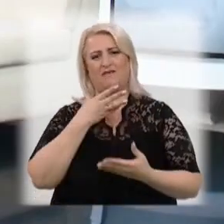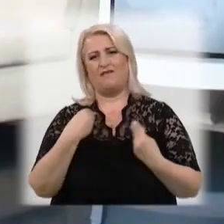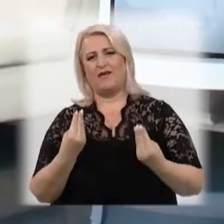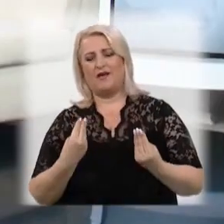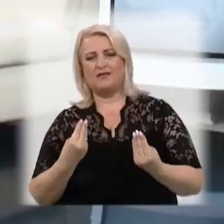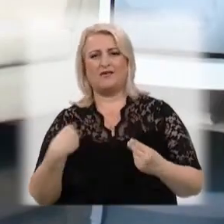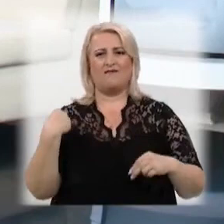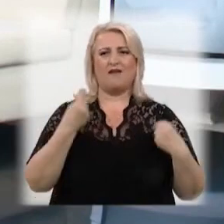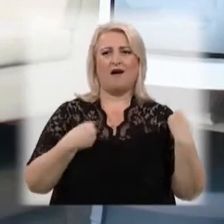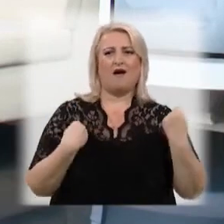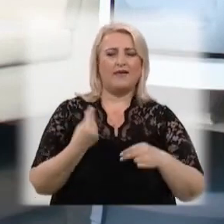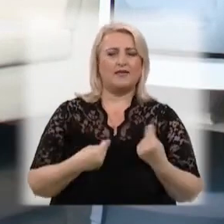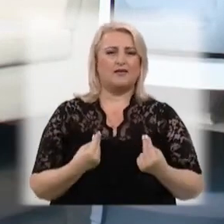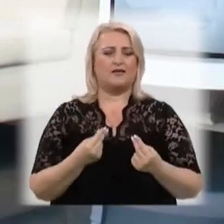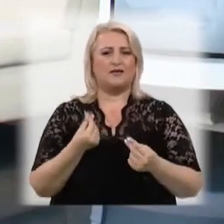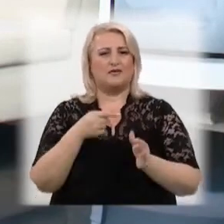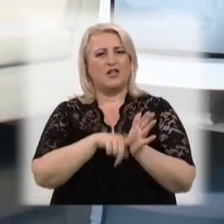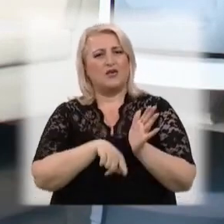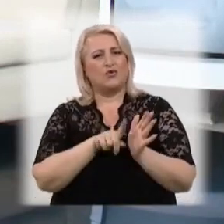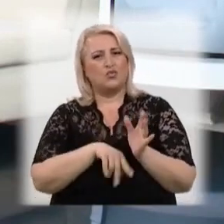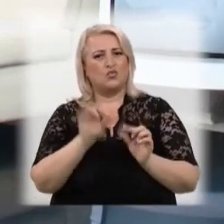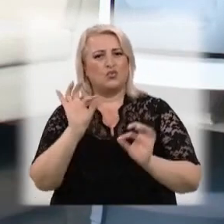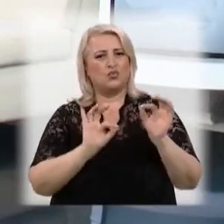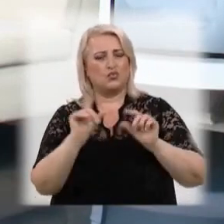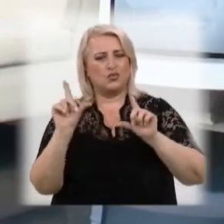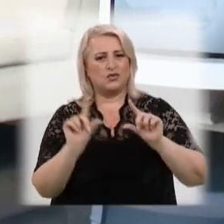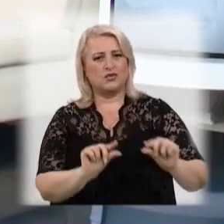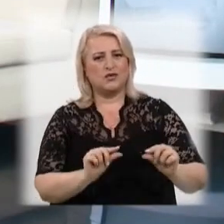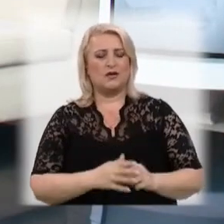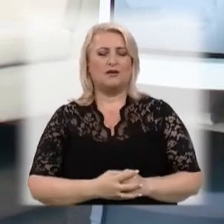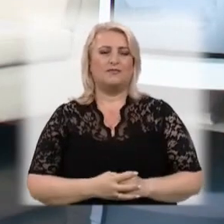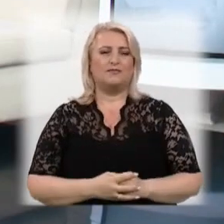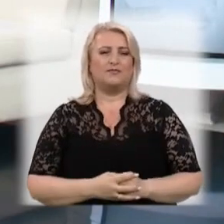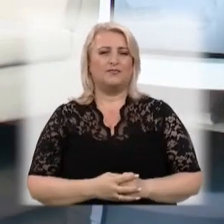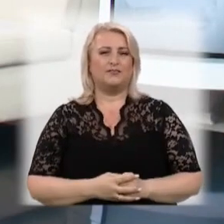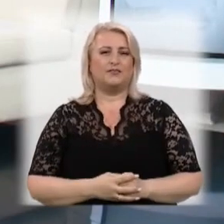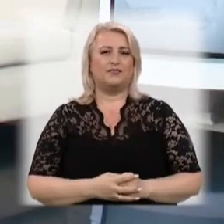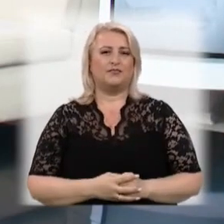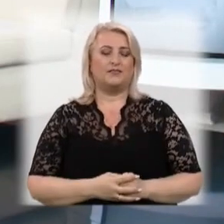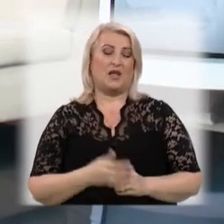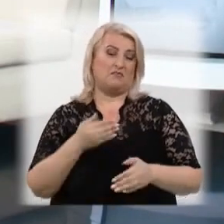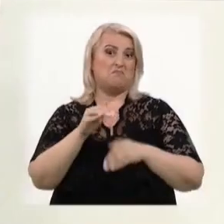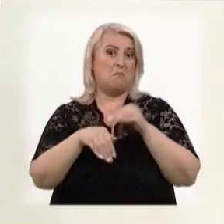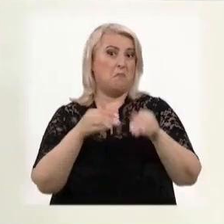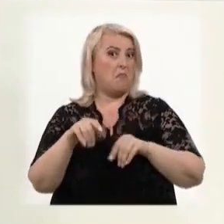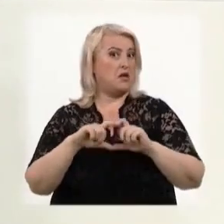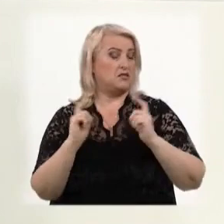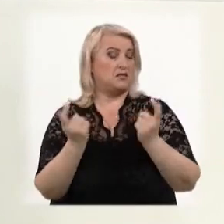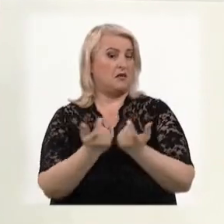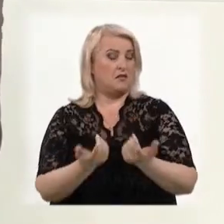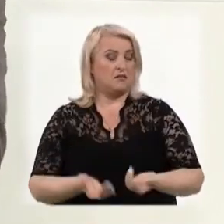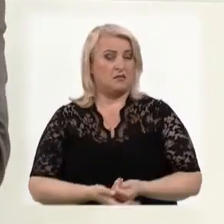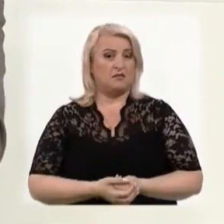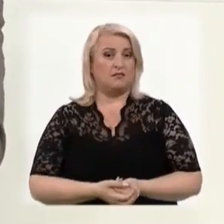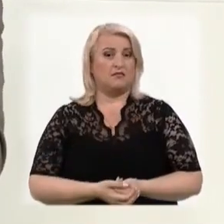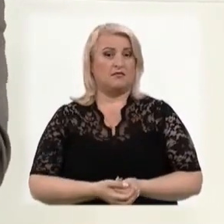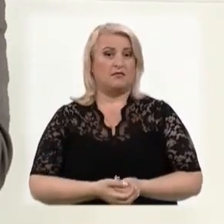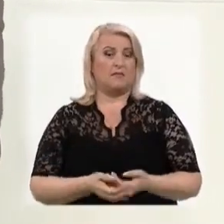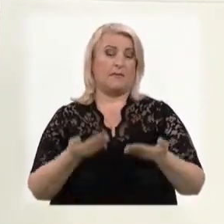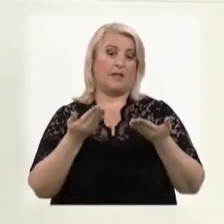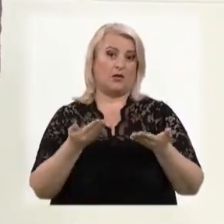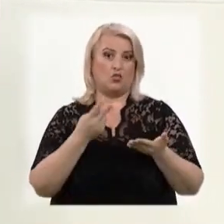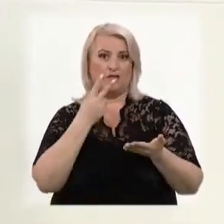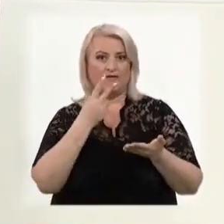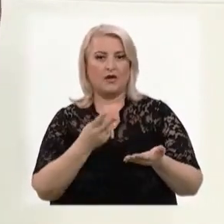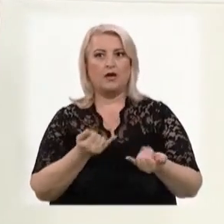haine să ai ne reduceri film acuma spre în piscină la este astroneer A deci acum văd